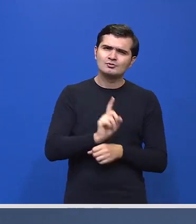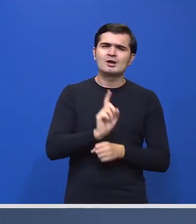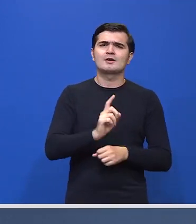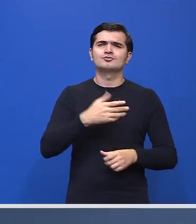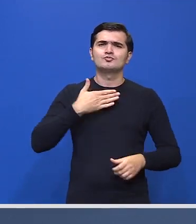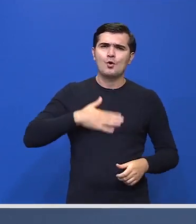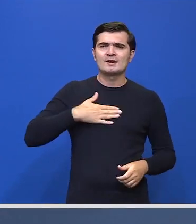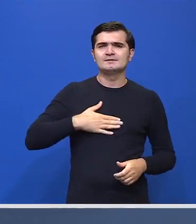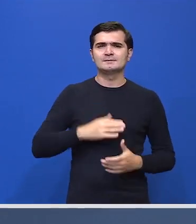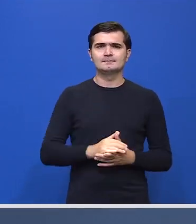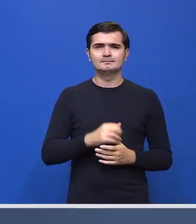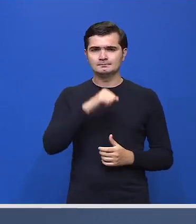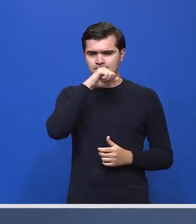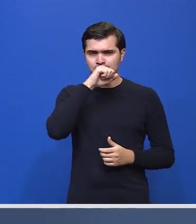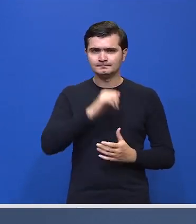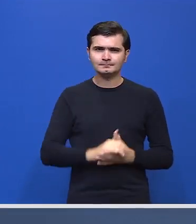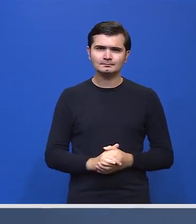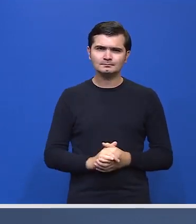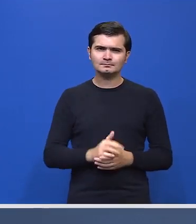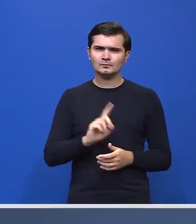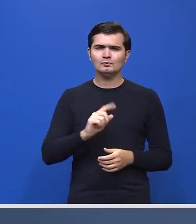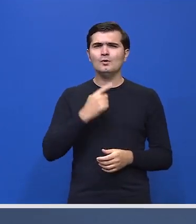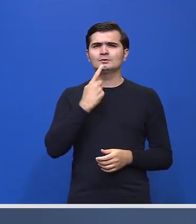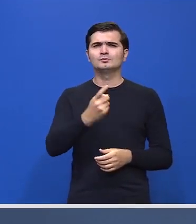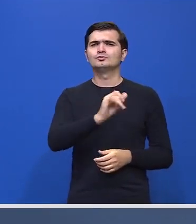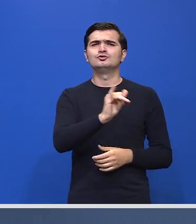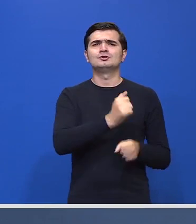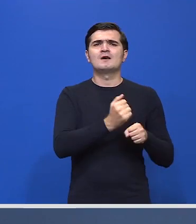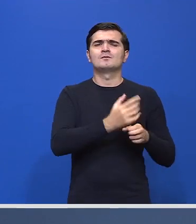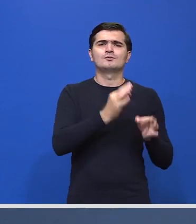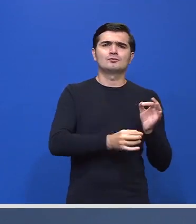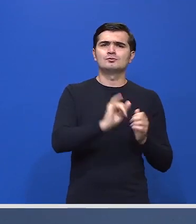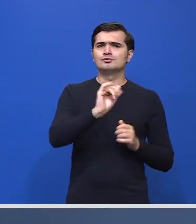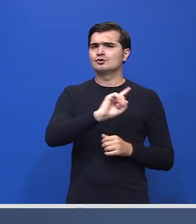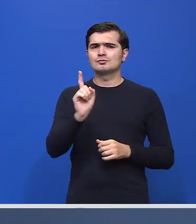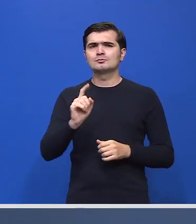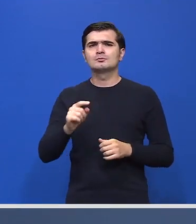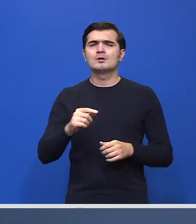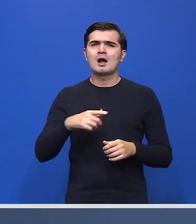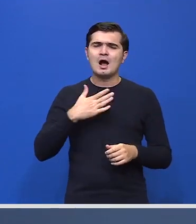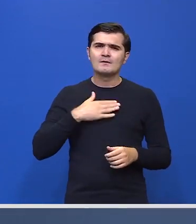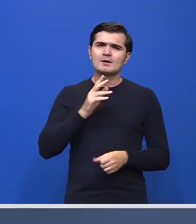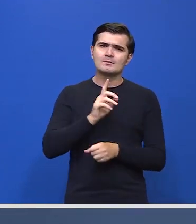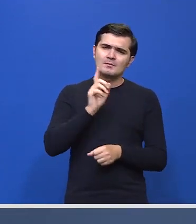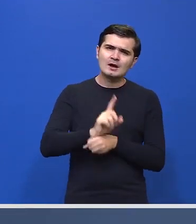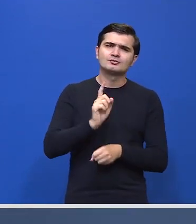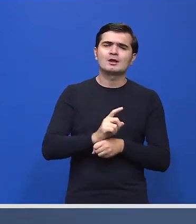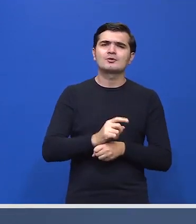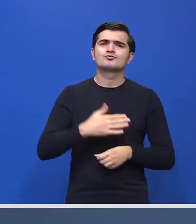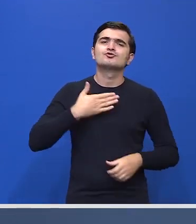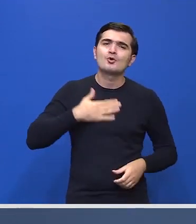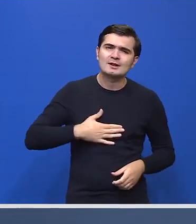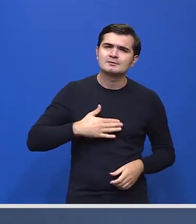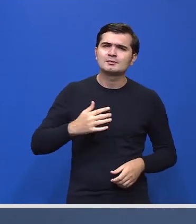de exemplu, sau să spun cine a făcut economii sau cine nu, dezideratele sunt aceleași. Și sunt foarte simple